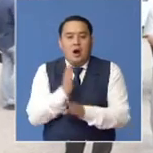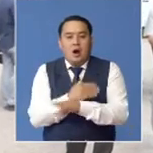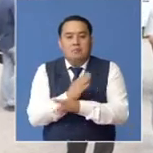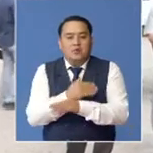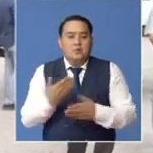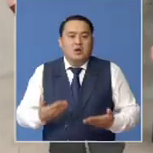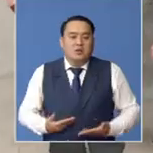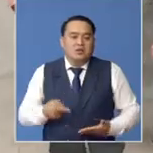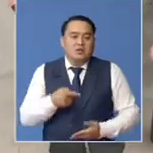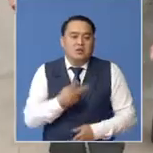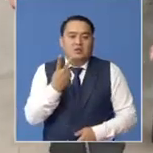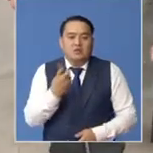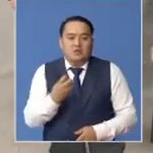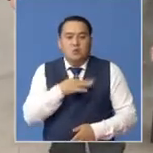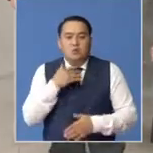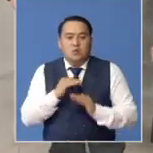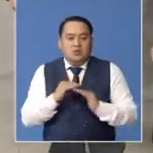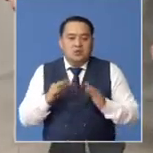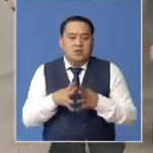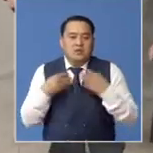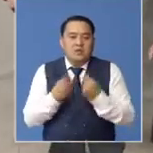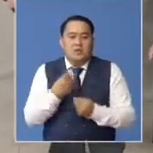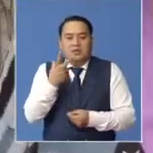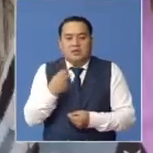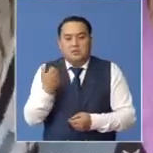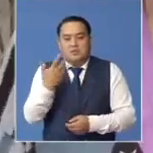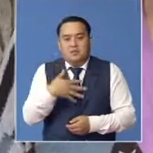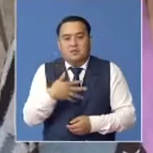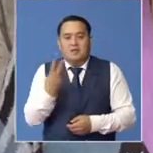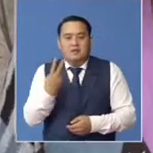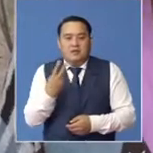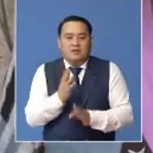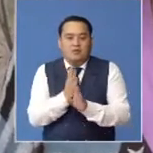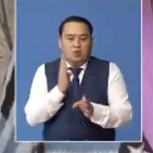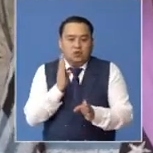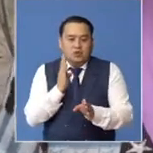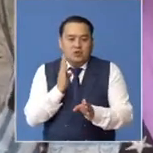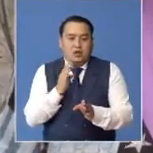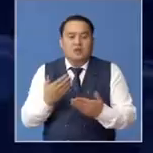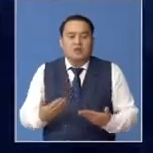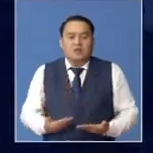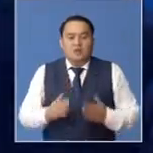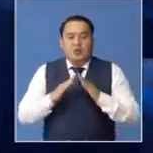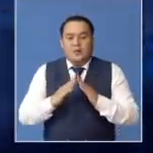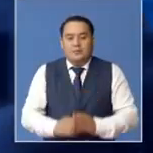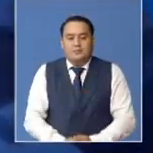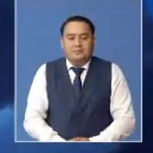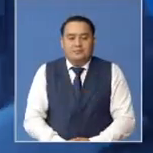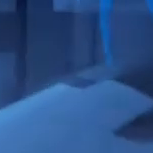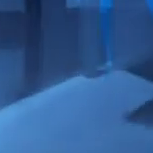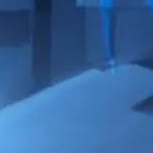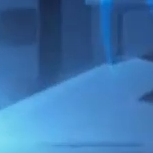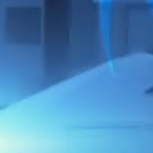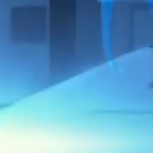проживают свыше 1200 многодетных семей. 352 из них стоят в очереди на жилье. Азат Жумаханов,